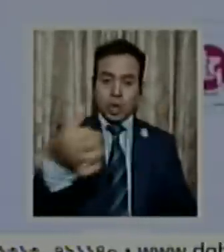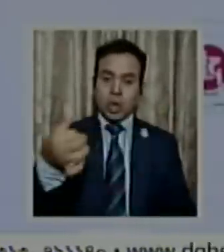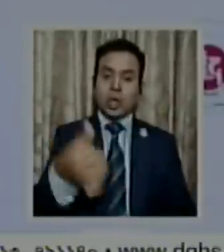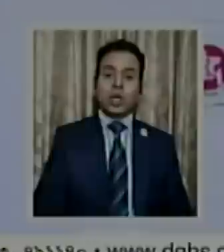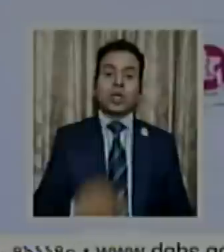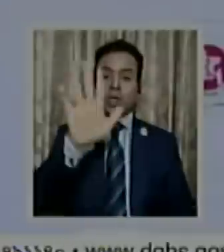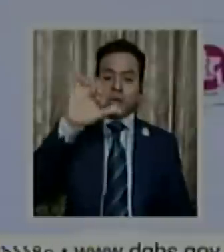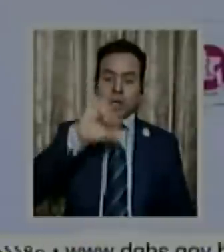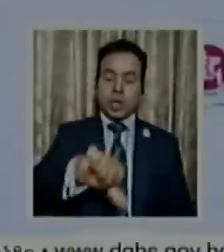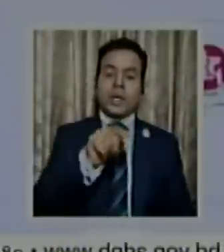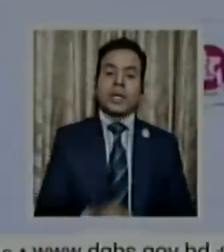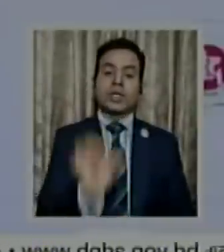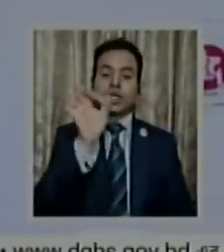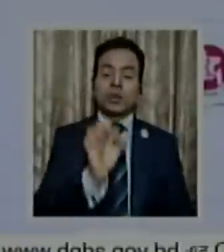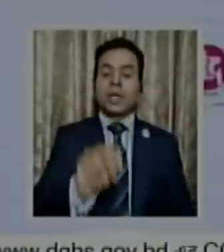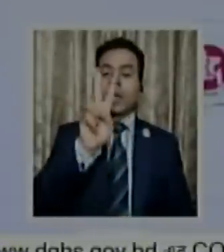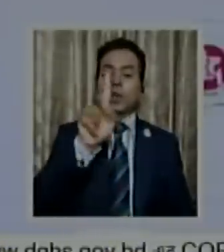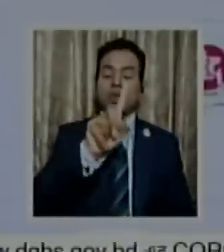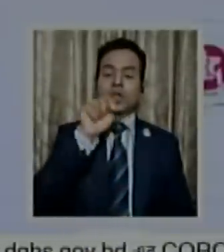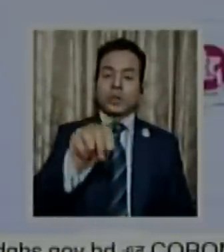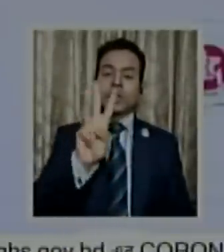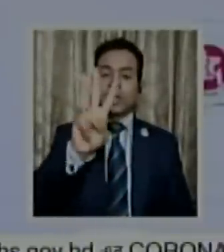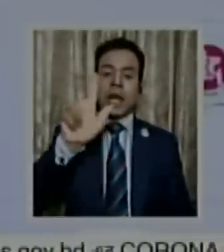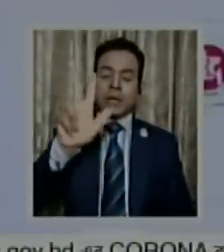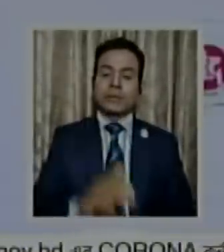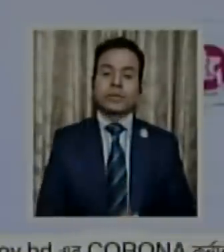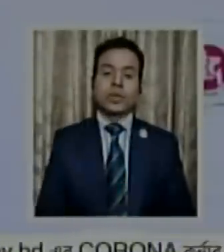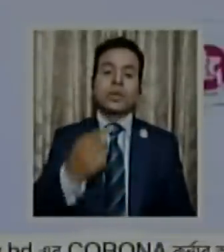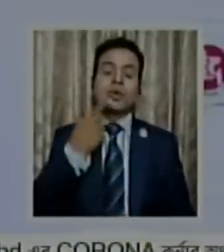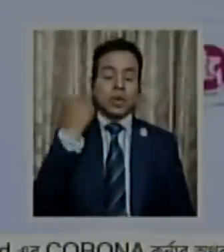হার ৭৮.৬২%, এবং নারী ৬৫৯জন,